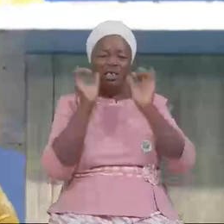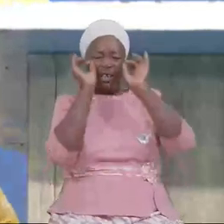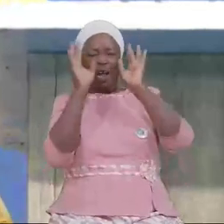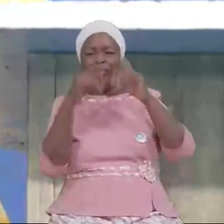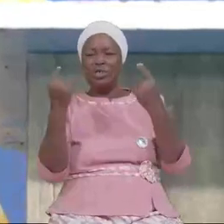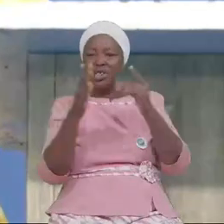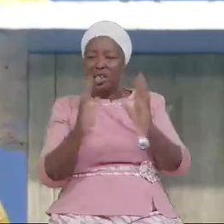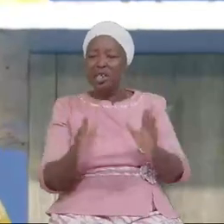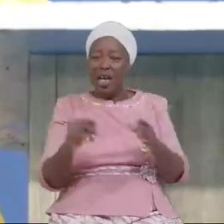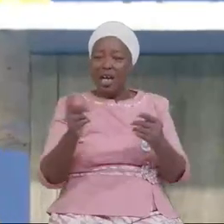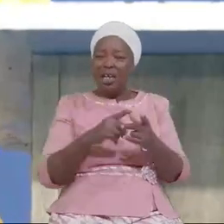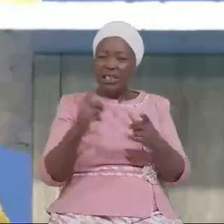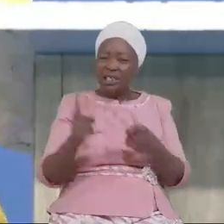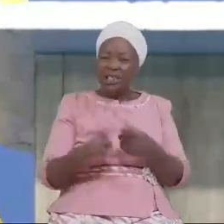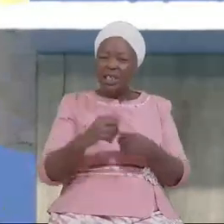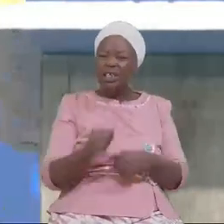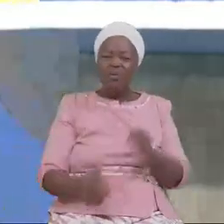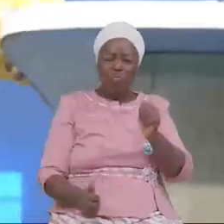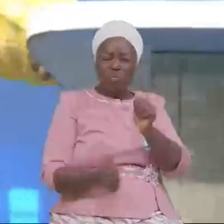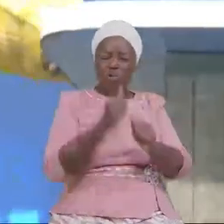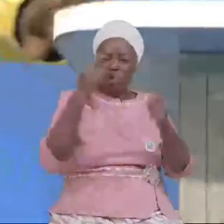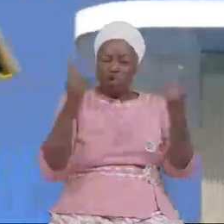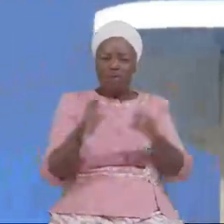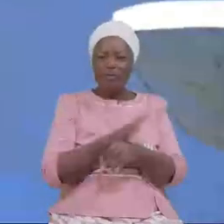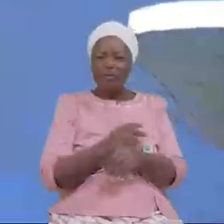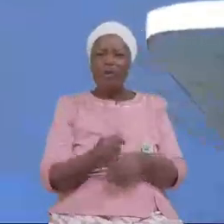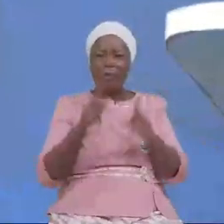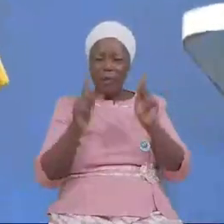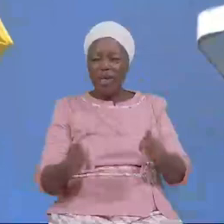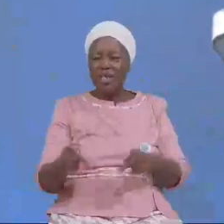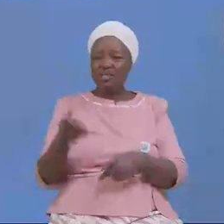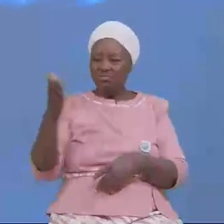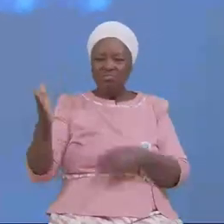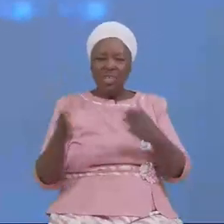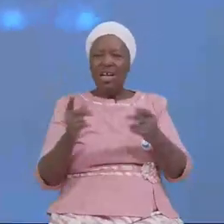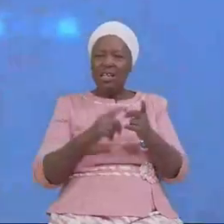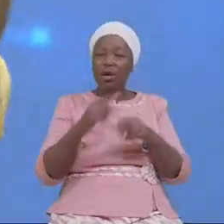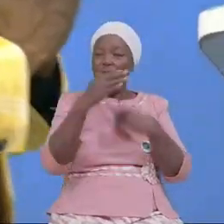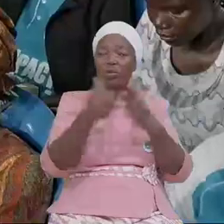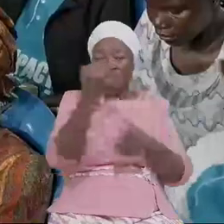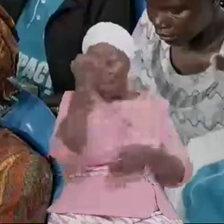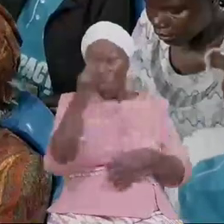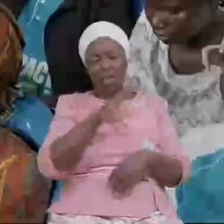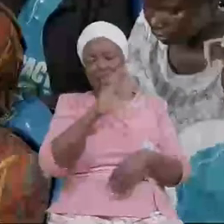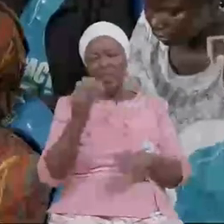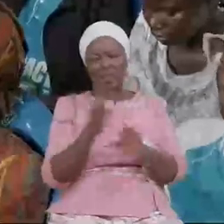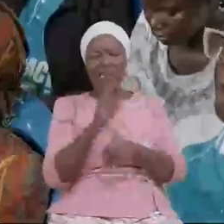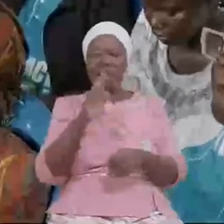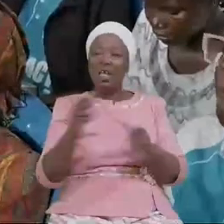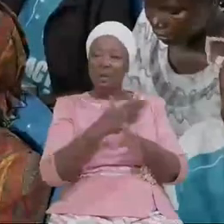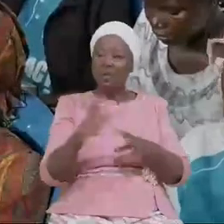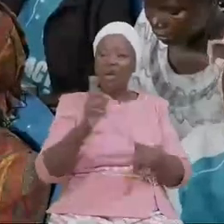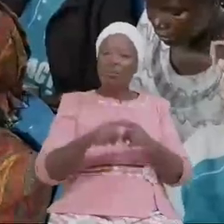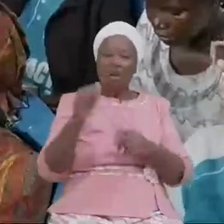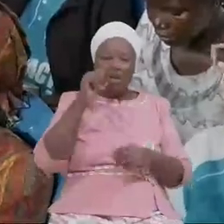l'état unique pécheur dans lequel il se trouvait, cette idée-là ne va pas l'éloigner, mais